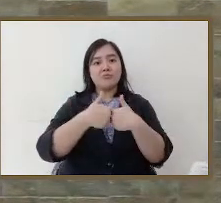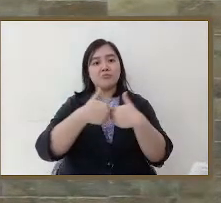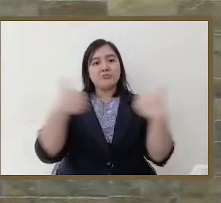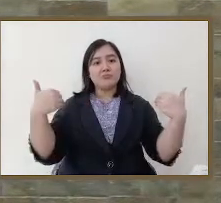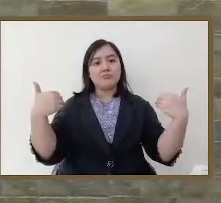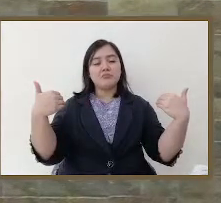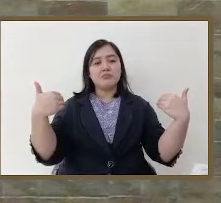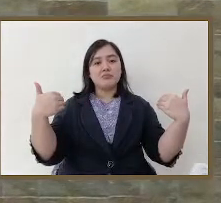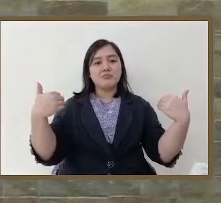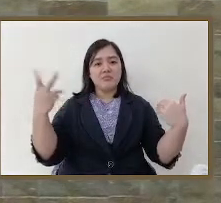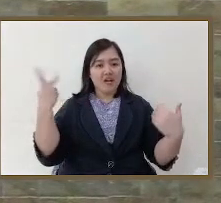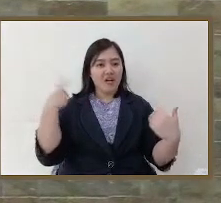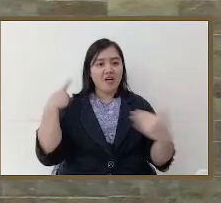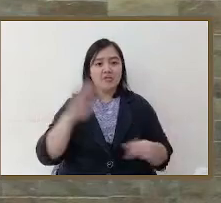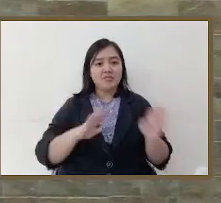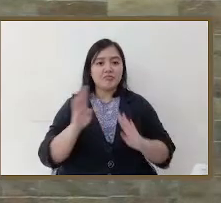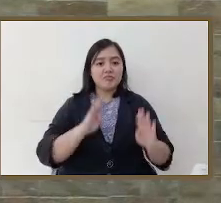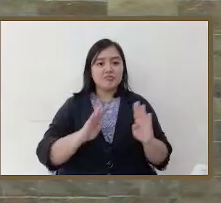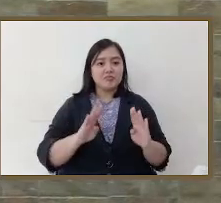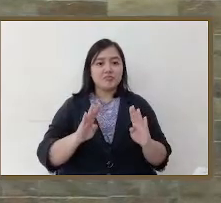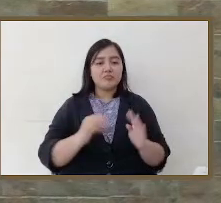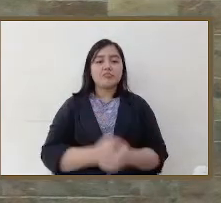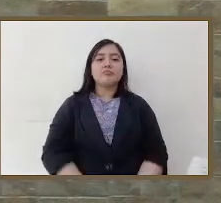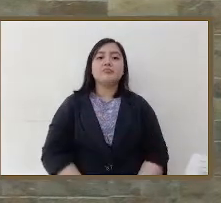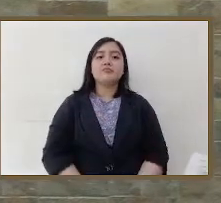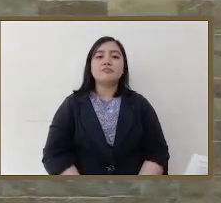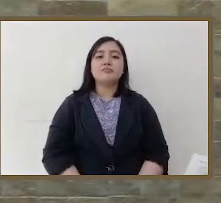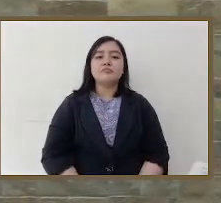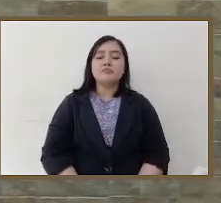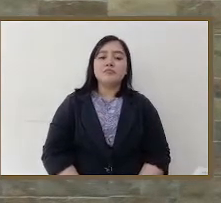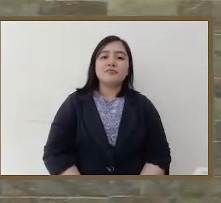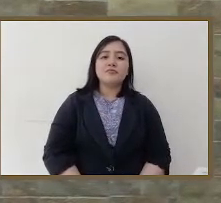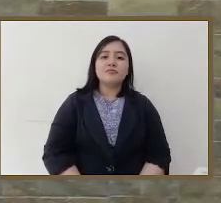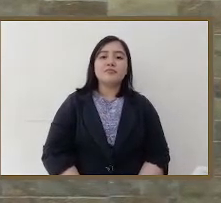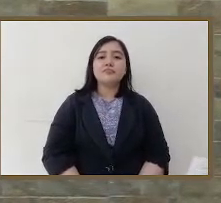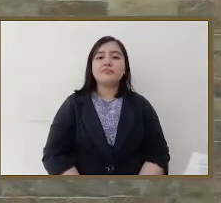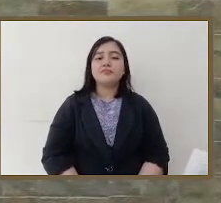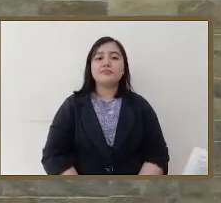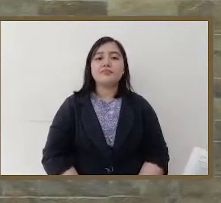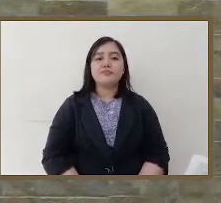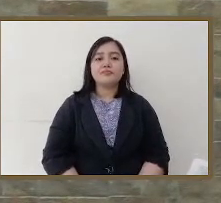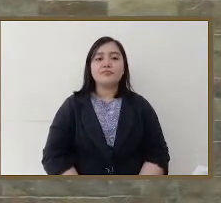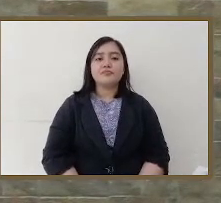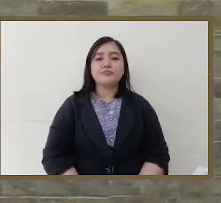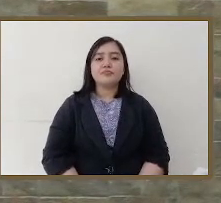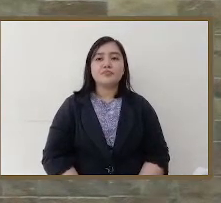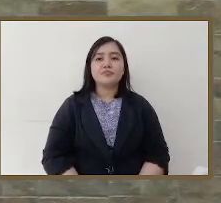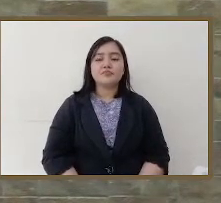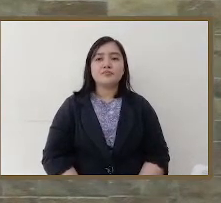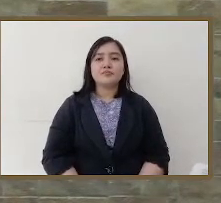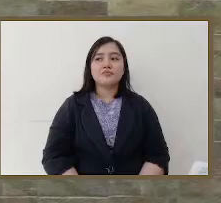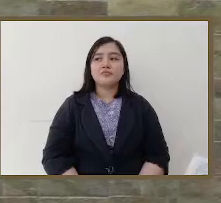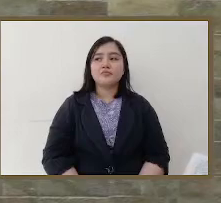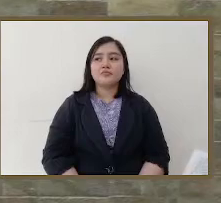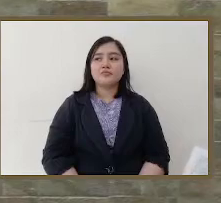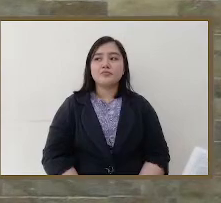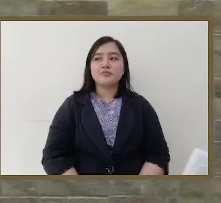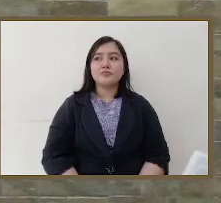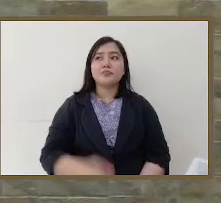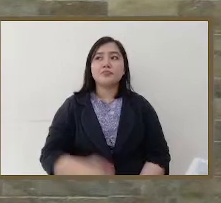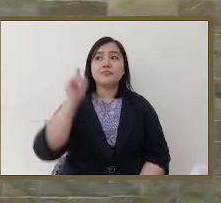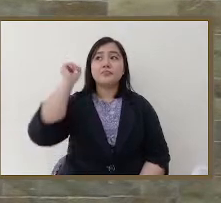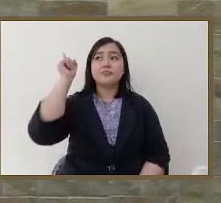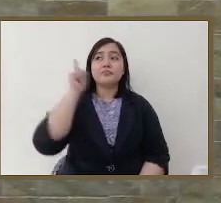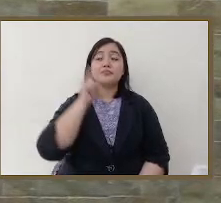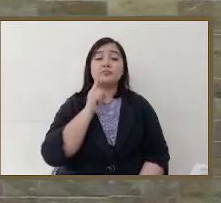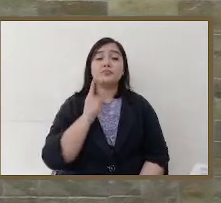Ngayon ay may kaguluhan na sa buhay, mga kapatid. Do you understand? Nadarating tayo sa buhay talaga na may pamilya. Ito si Pong, ilang